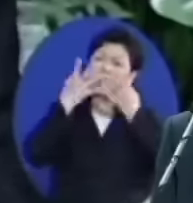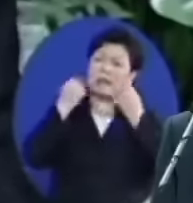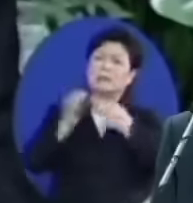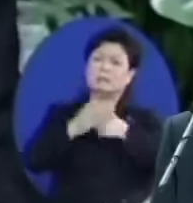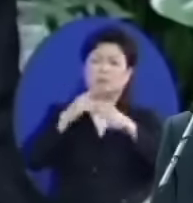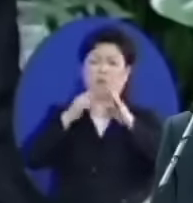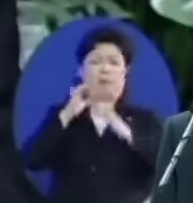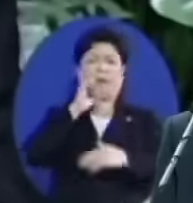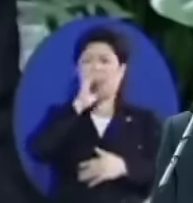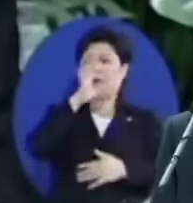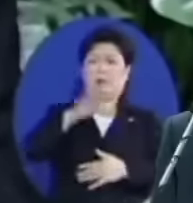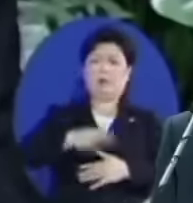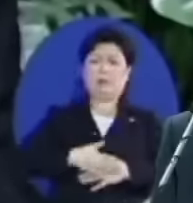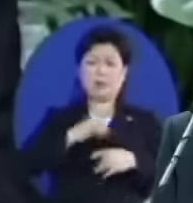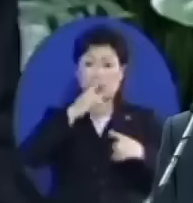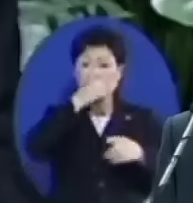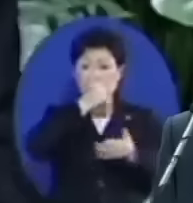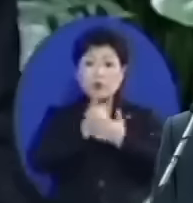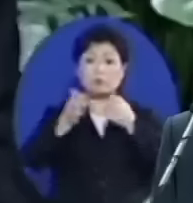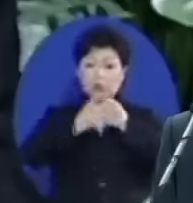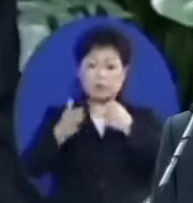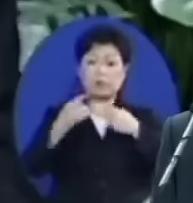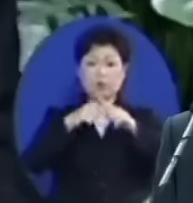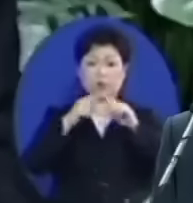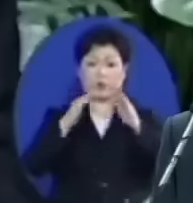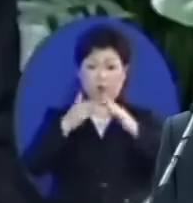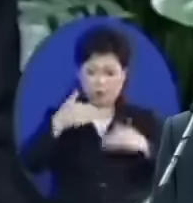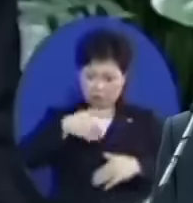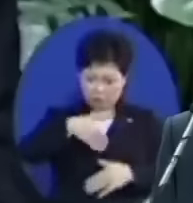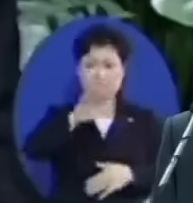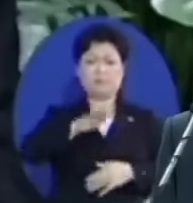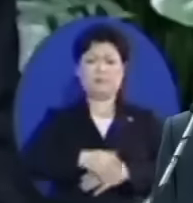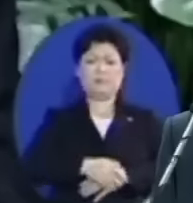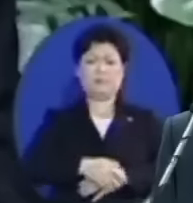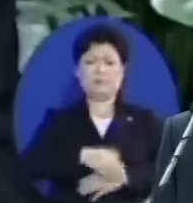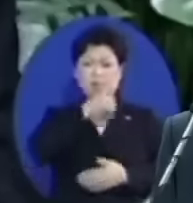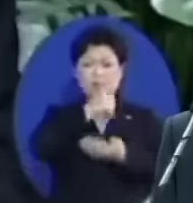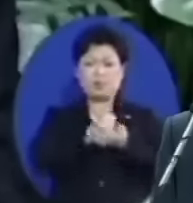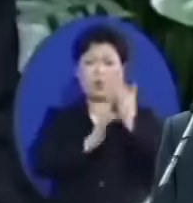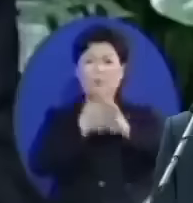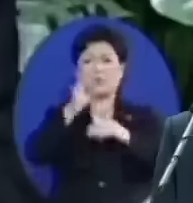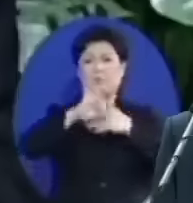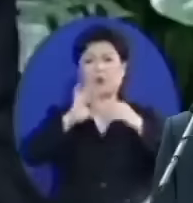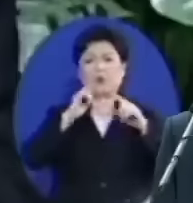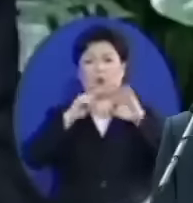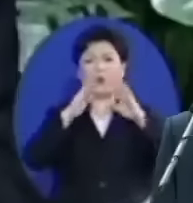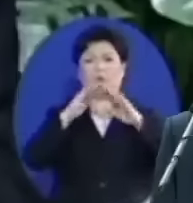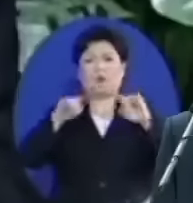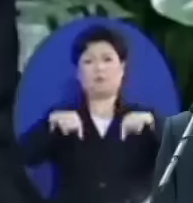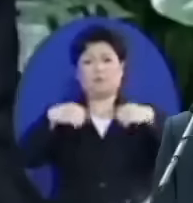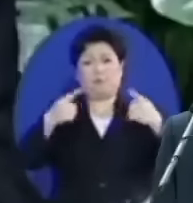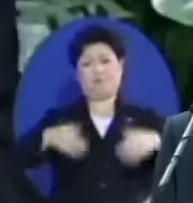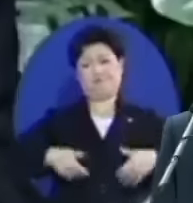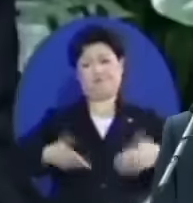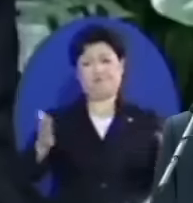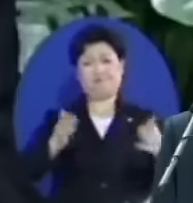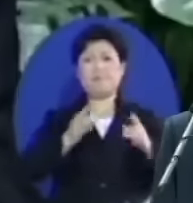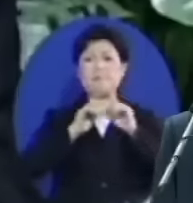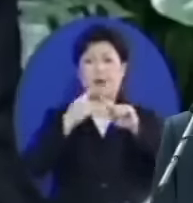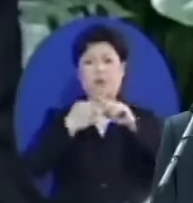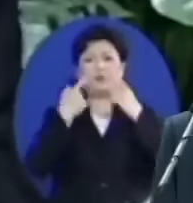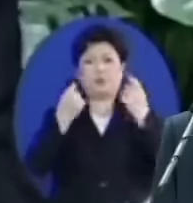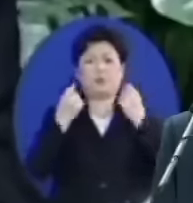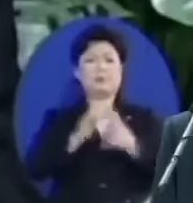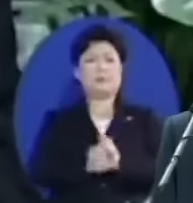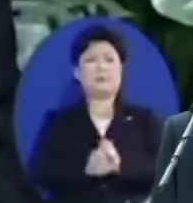없어. 죄가 있기 때문에 교회에 나가는 거야. 죄가 없으면 교회에 나갈 필요가 없지 않느냐. 그렇게 말할 수 있는